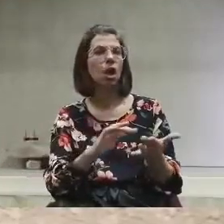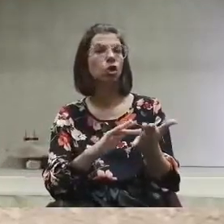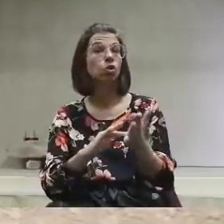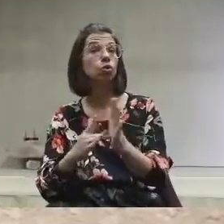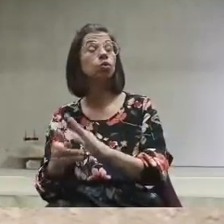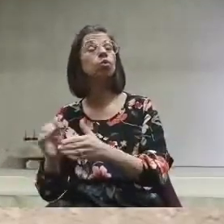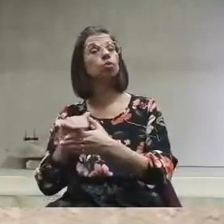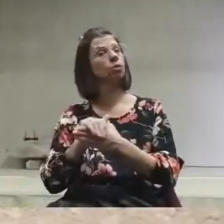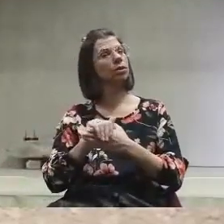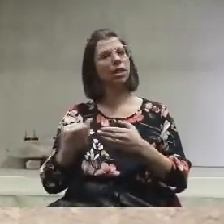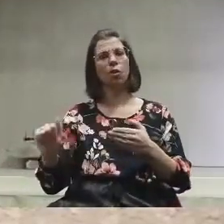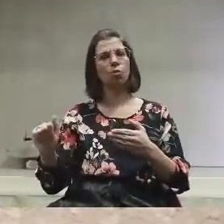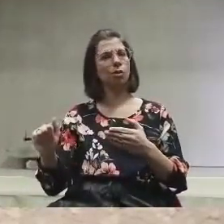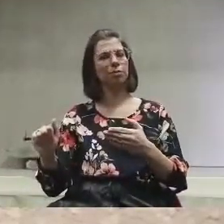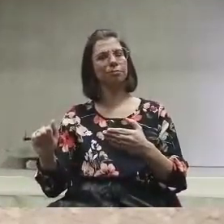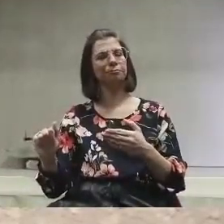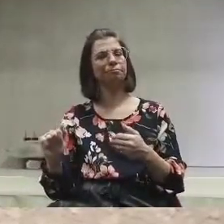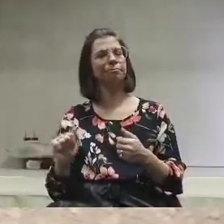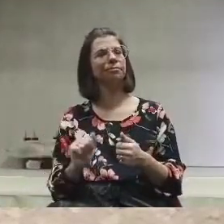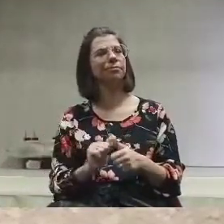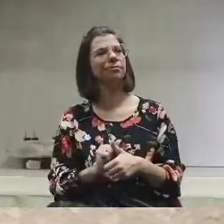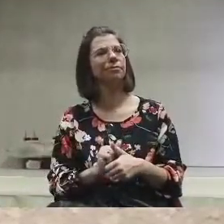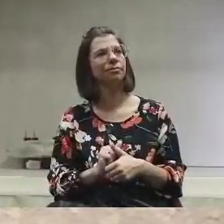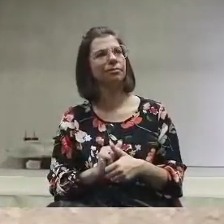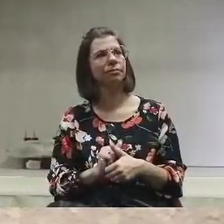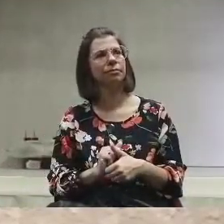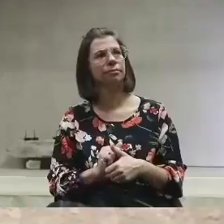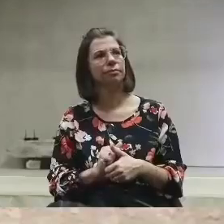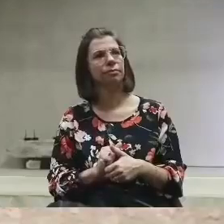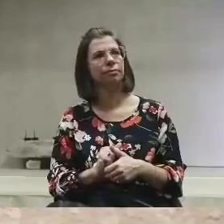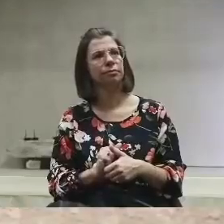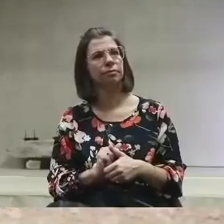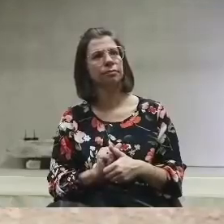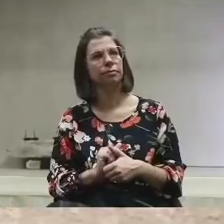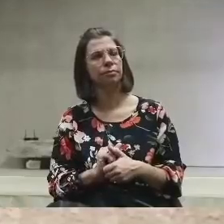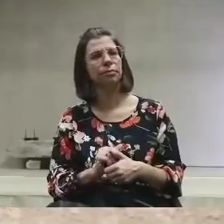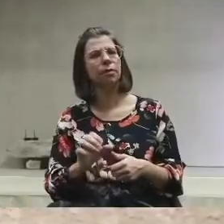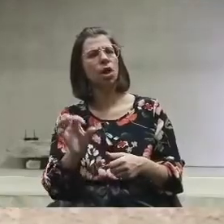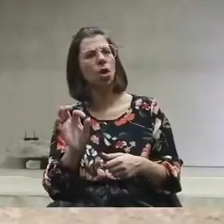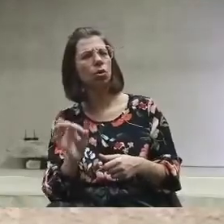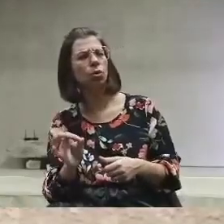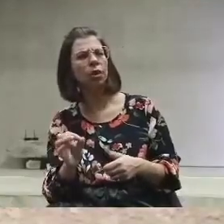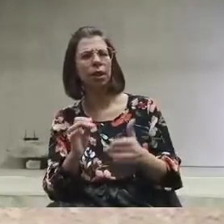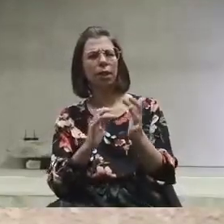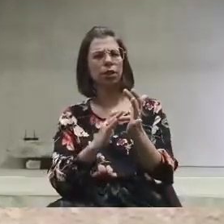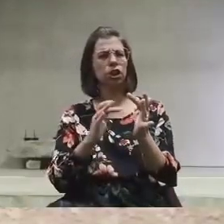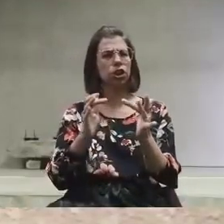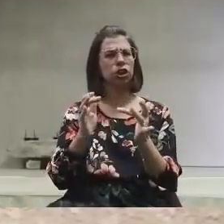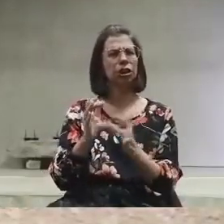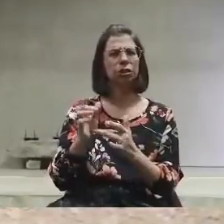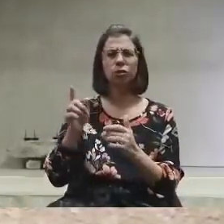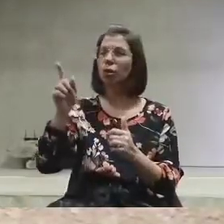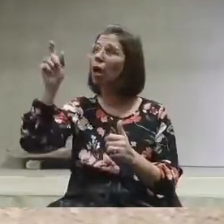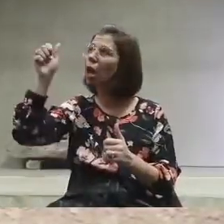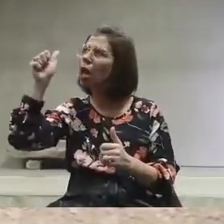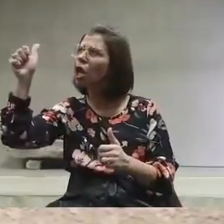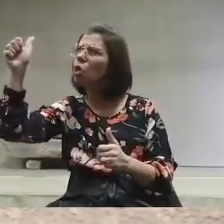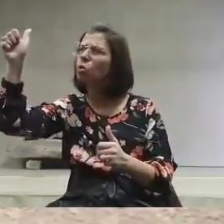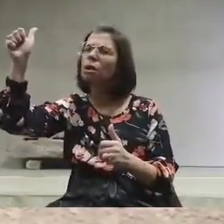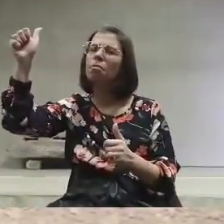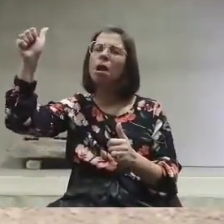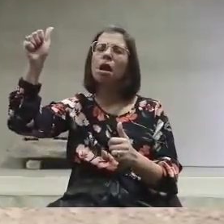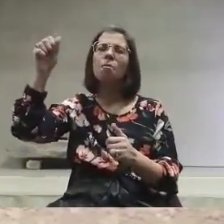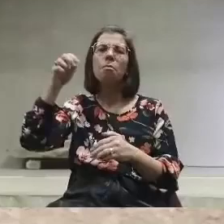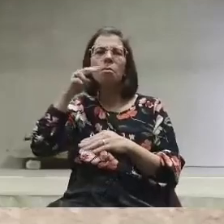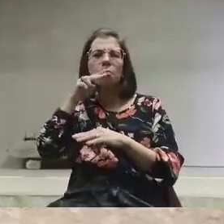la postérité de la femme qui écrase? C'est Jésus-Christ. À la croix du calvaire, oui, il a été blessé, mais lui, il